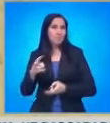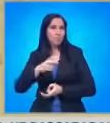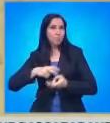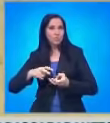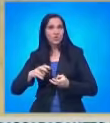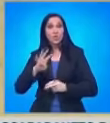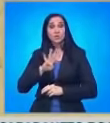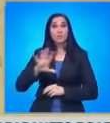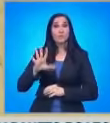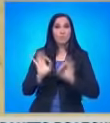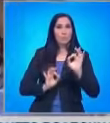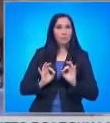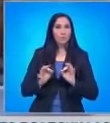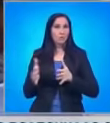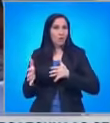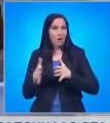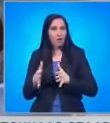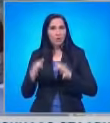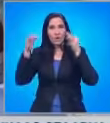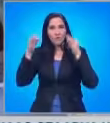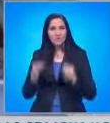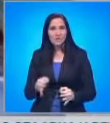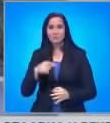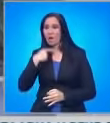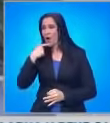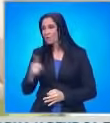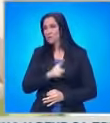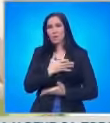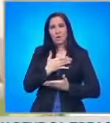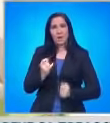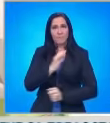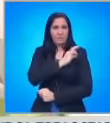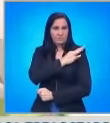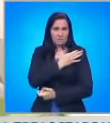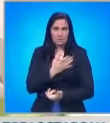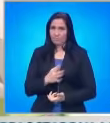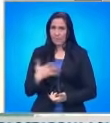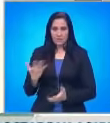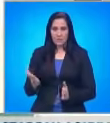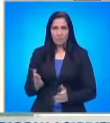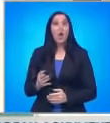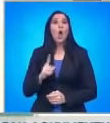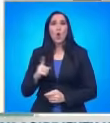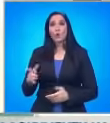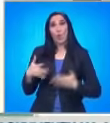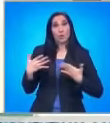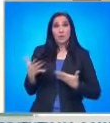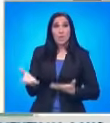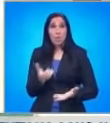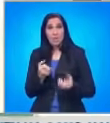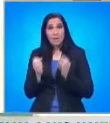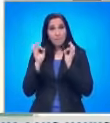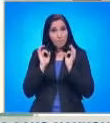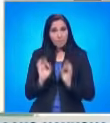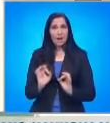проучванията. 45% от населението официално е заявило, че няма да се вакцинира. Който желая да си намери